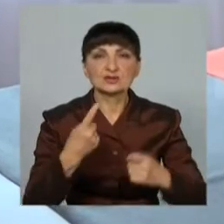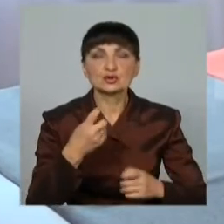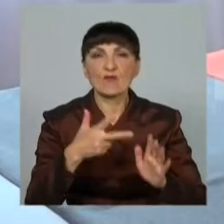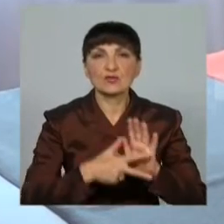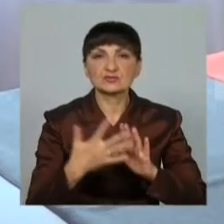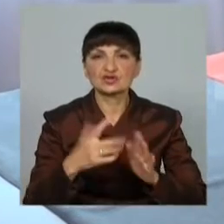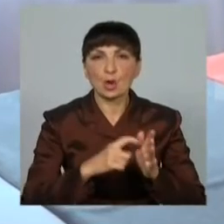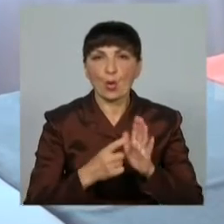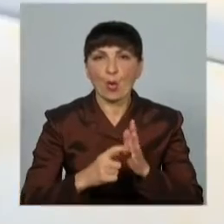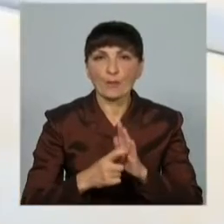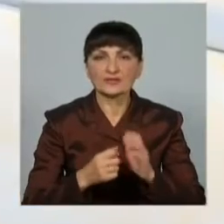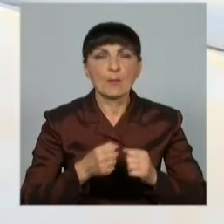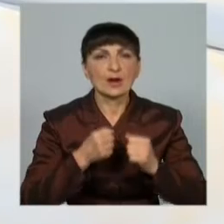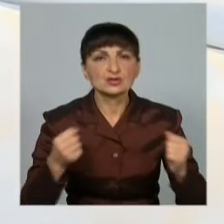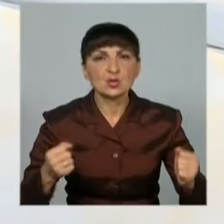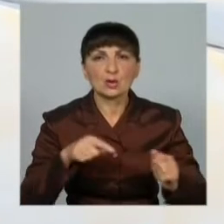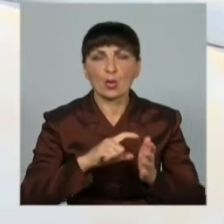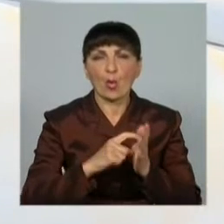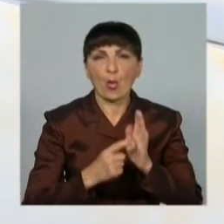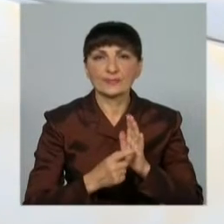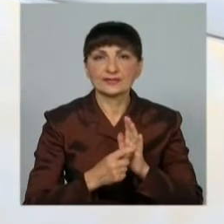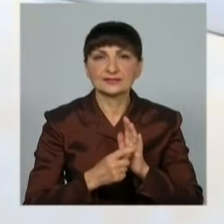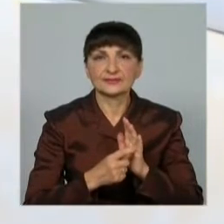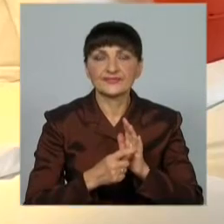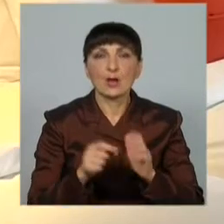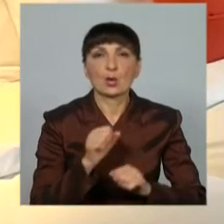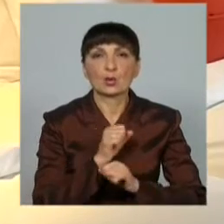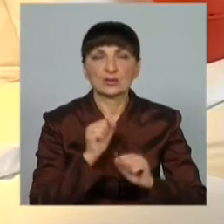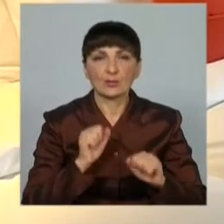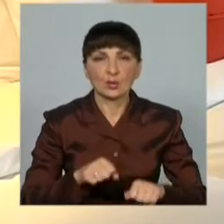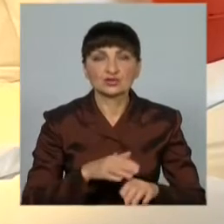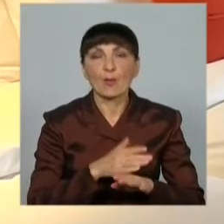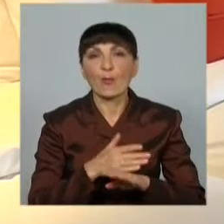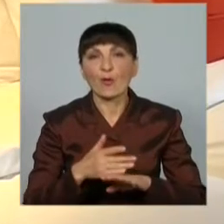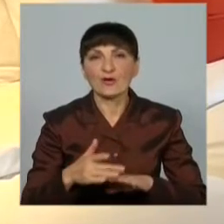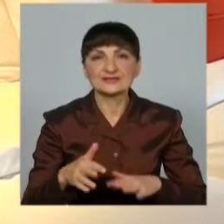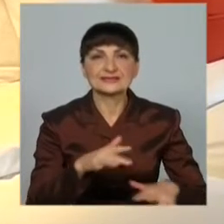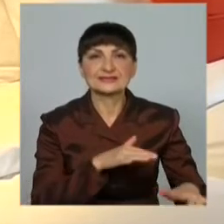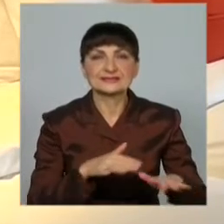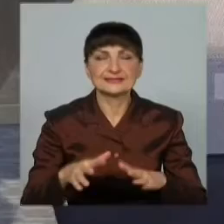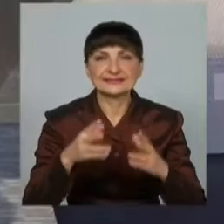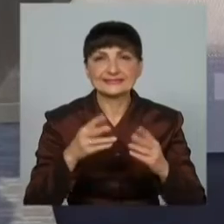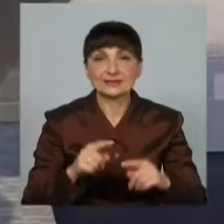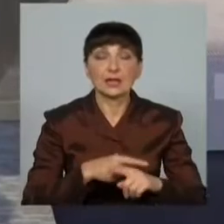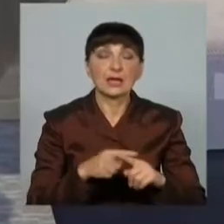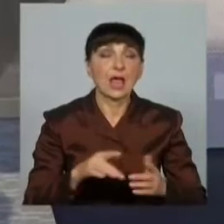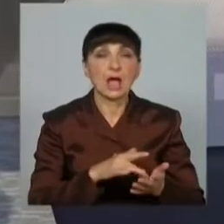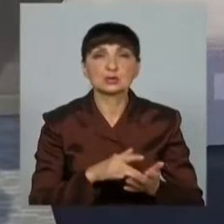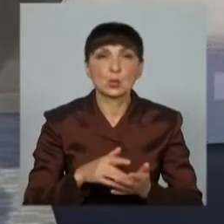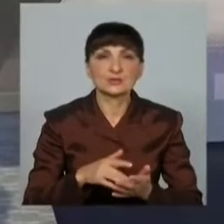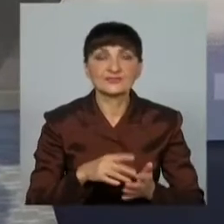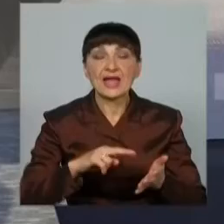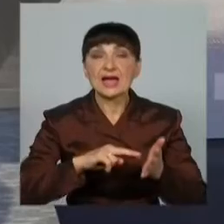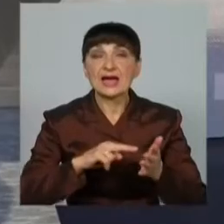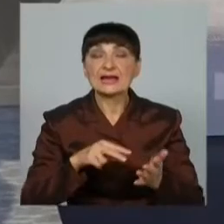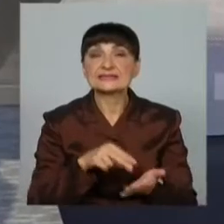184 номера. Стильные и просторные жилые помещения располагают к отдыху после насыщенного деловыми встречами или экскурсиями дня. Цена за номер